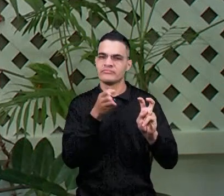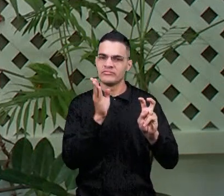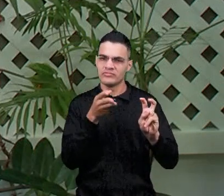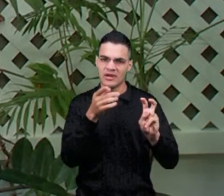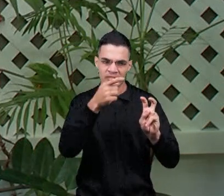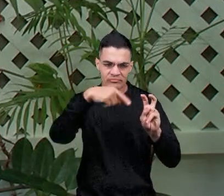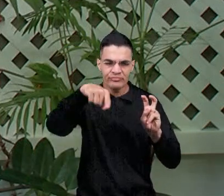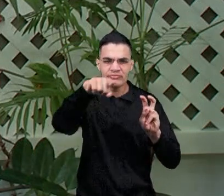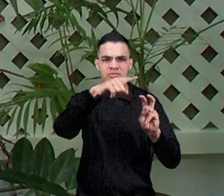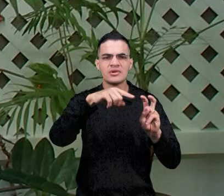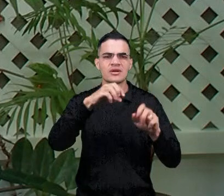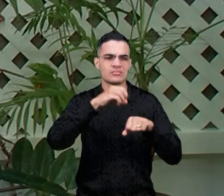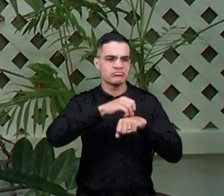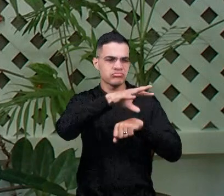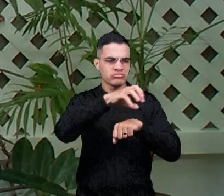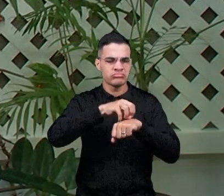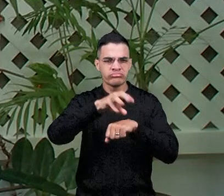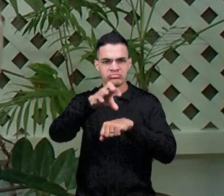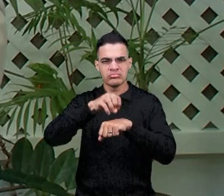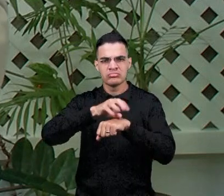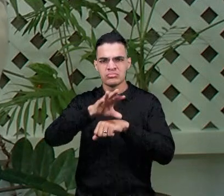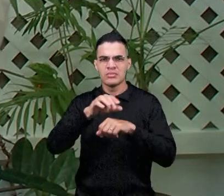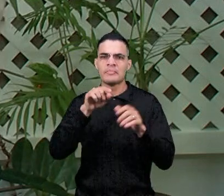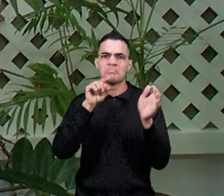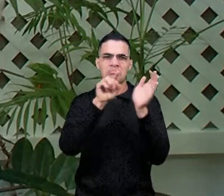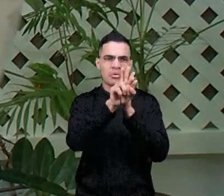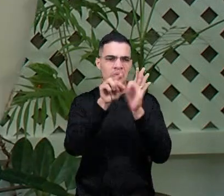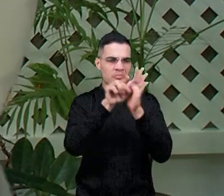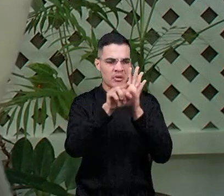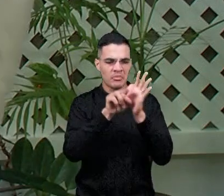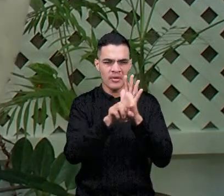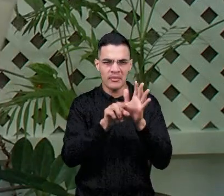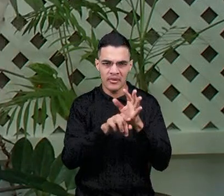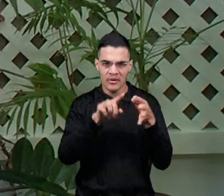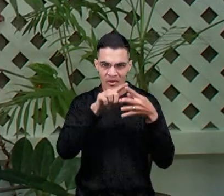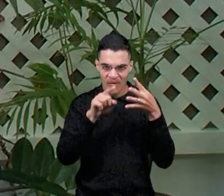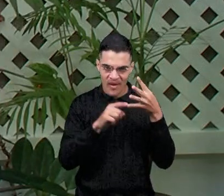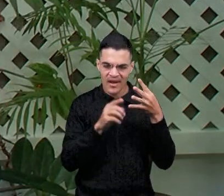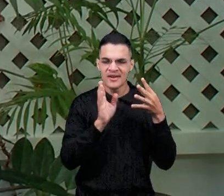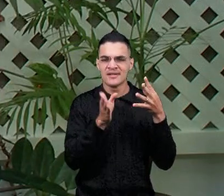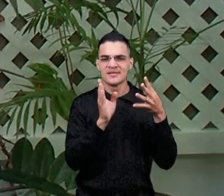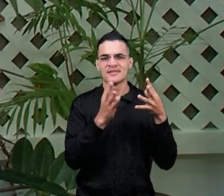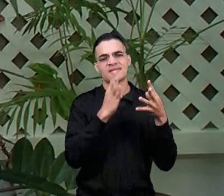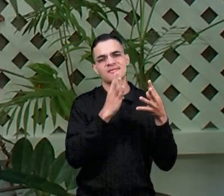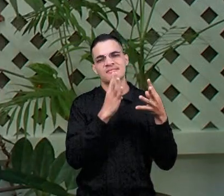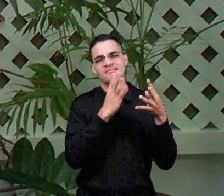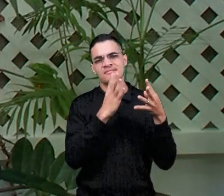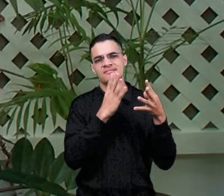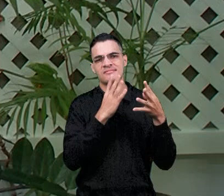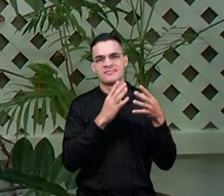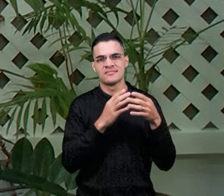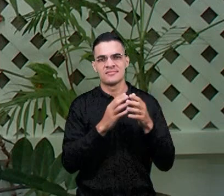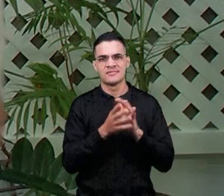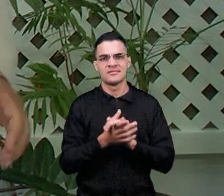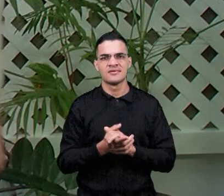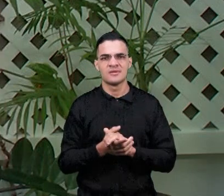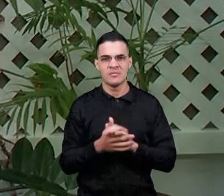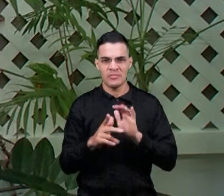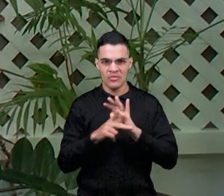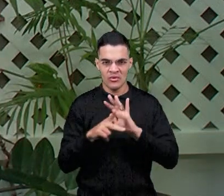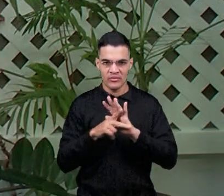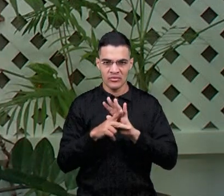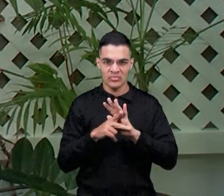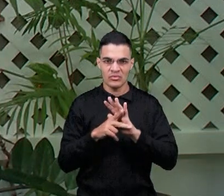a été déjà mis à disposition de nos frères. Quelques questions qui ont été posées dimanche dernier, qui se trouvent